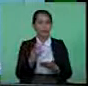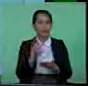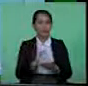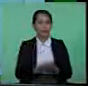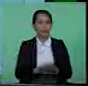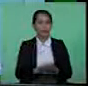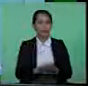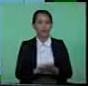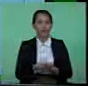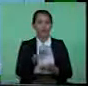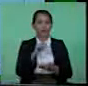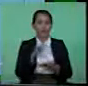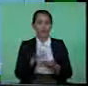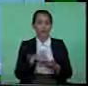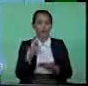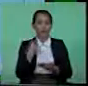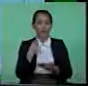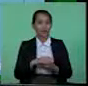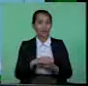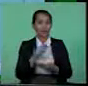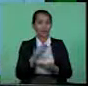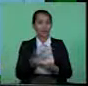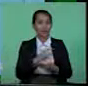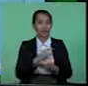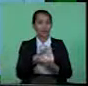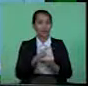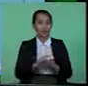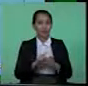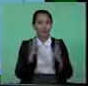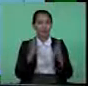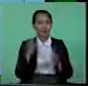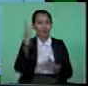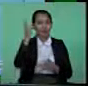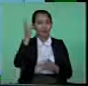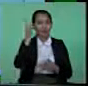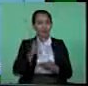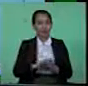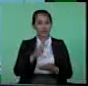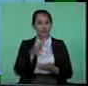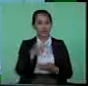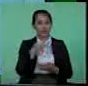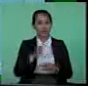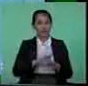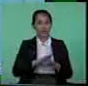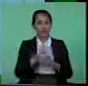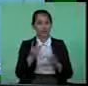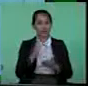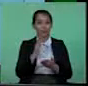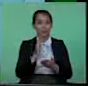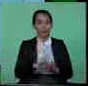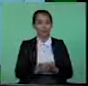Bular noma'lum sonlar. Biz albatta qoidalarni eslagan holda ushbu jadvalni to'ldirishimiz